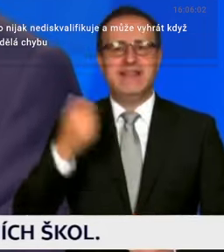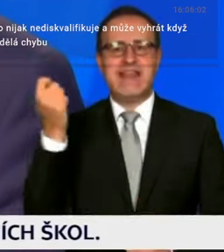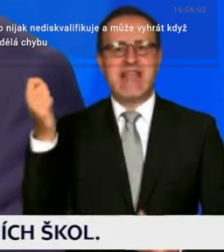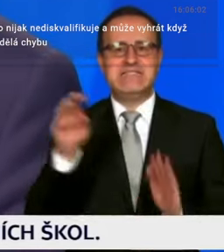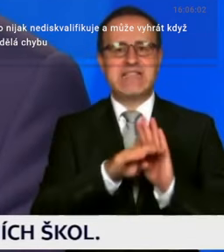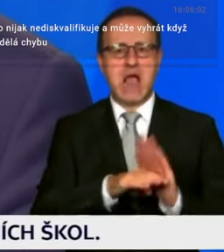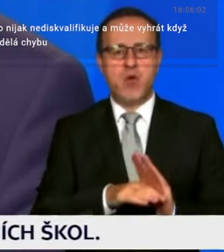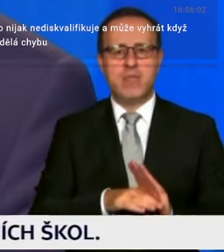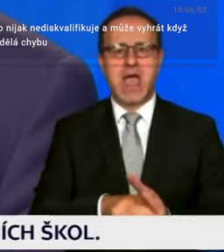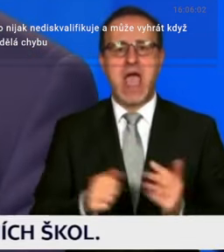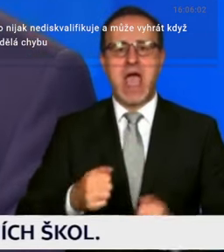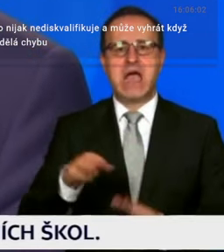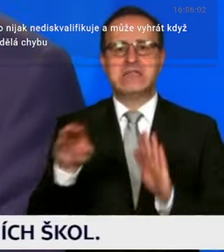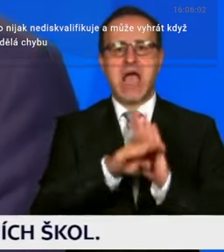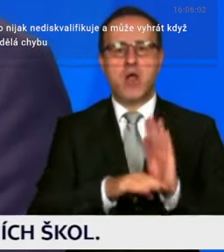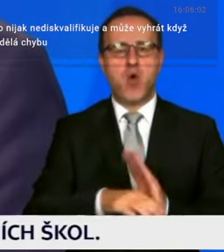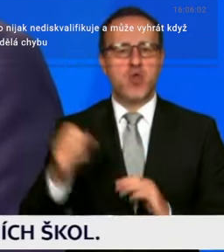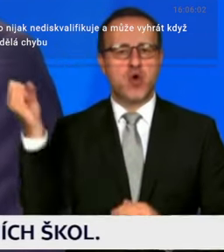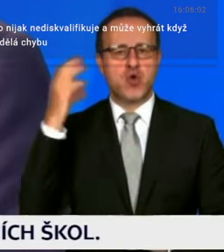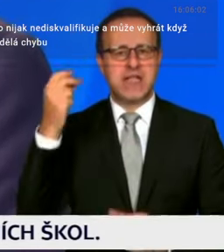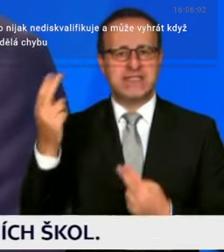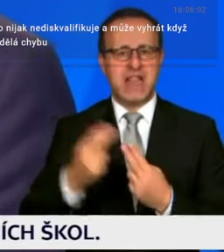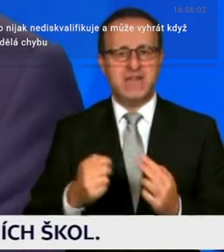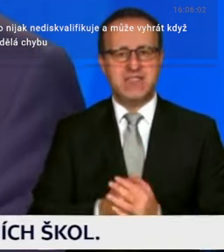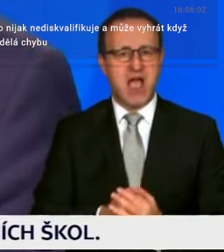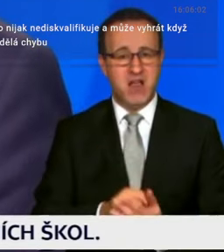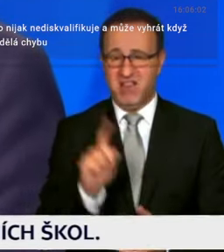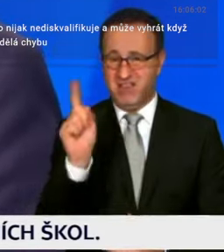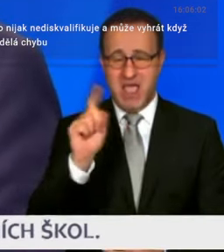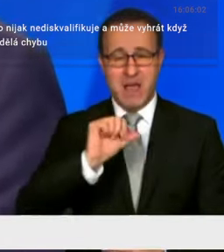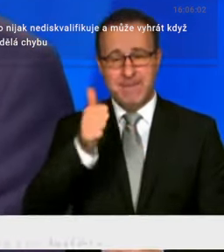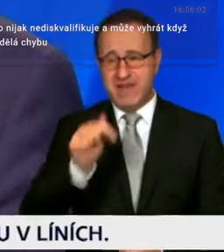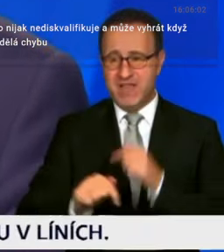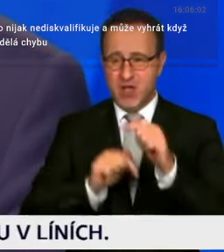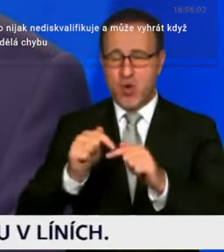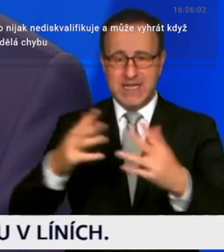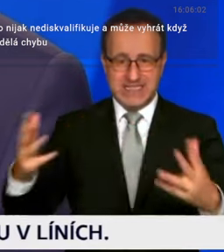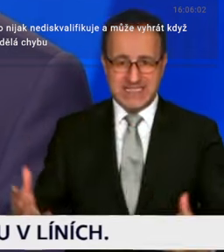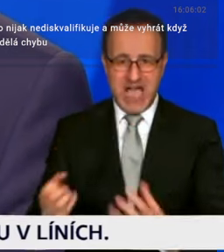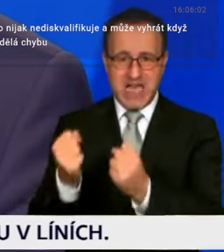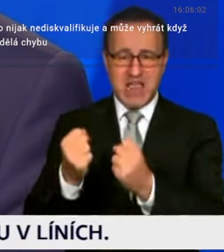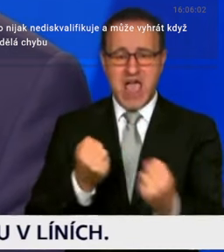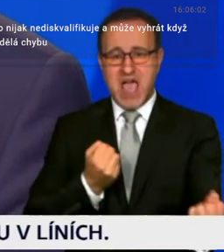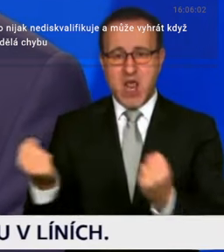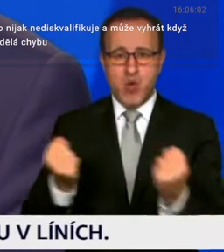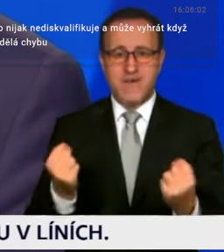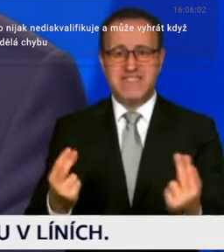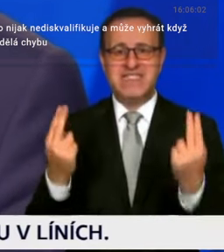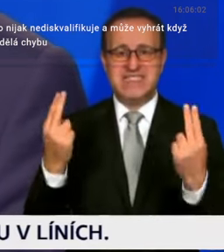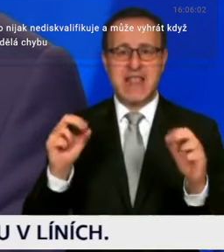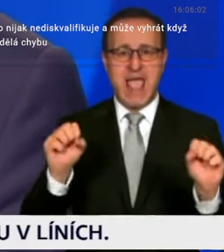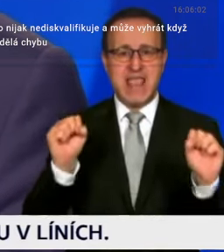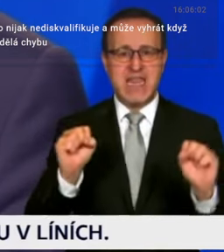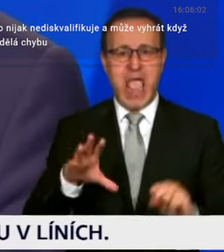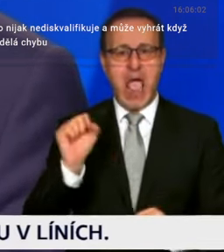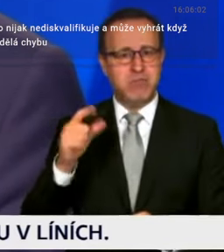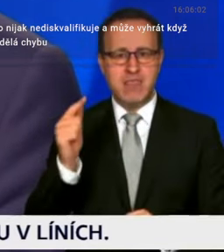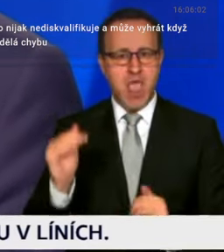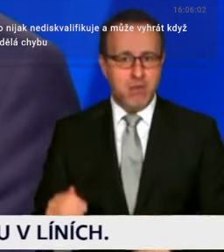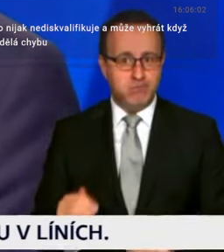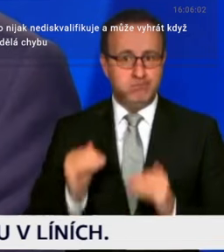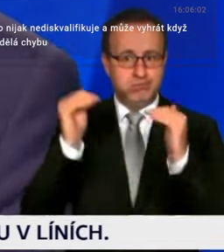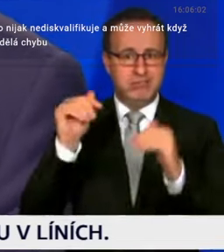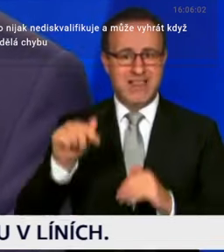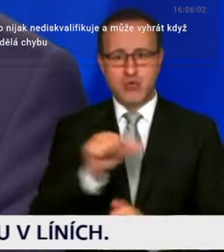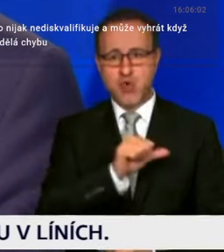momentálne zákonom o RTVS práveže prvé kroky viedli k záchrane a regulovaní cien energií AB N stúpli budú na tento